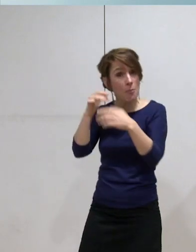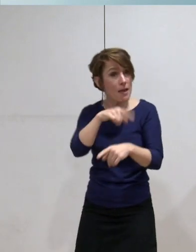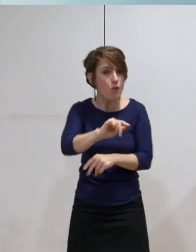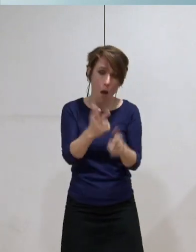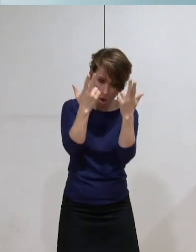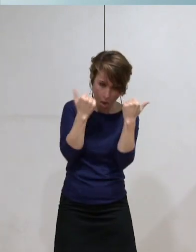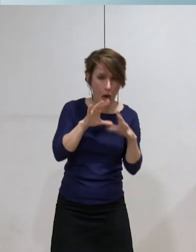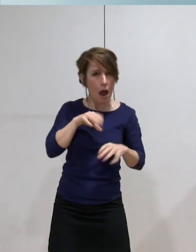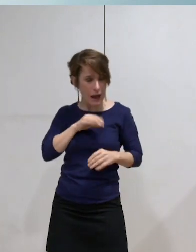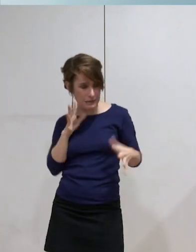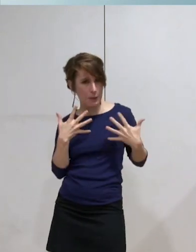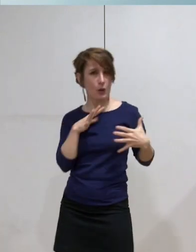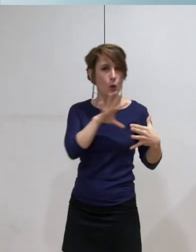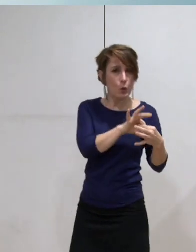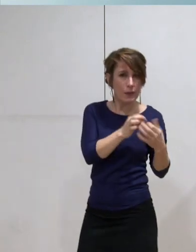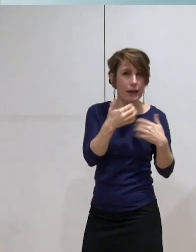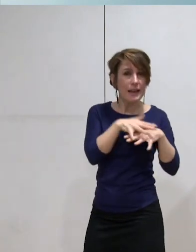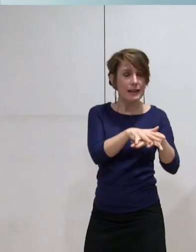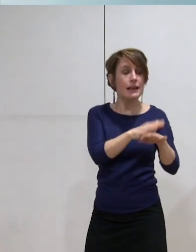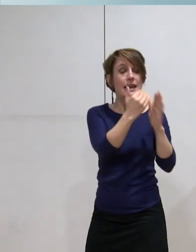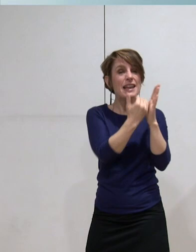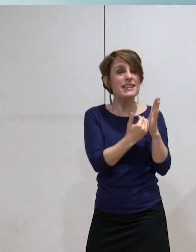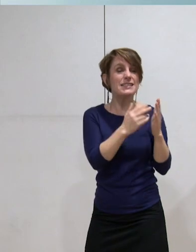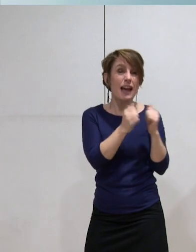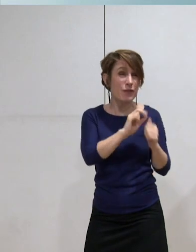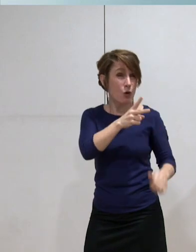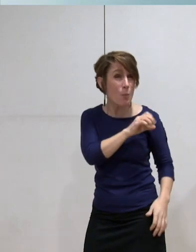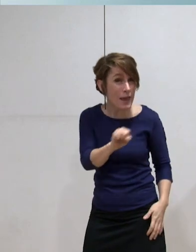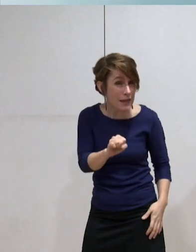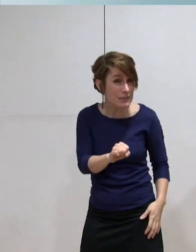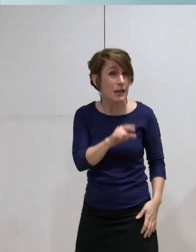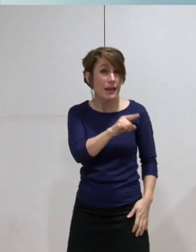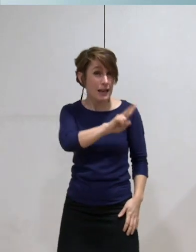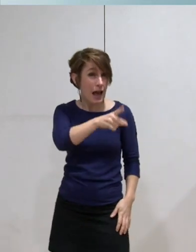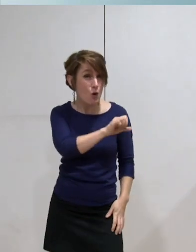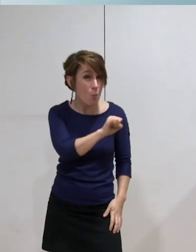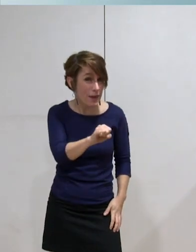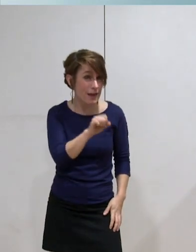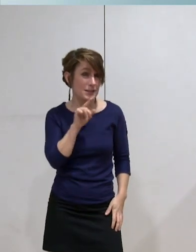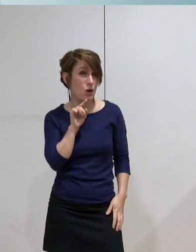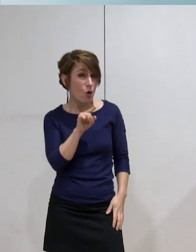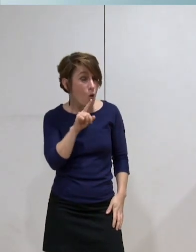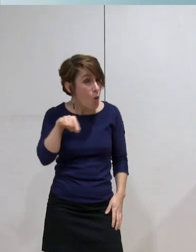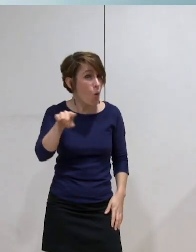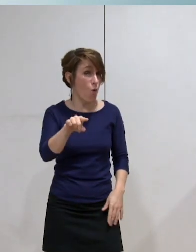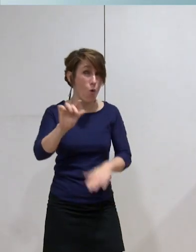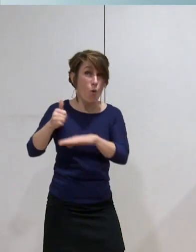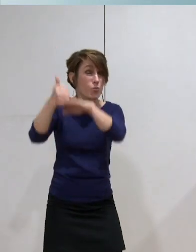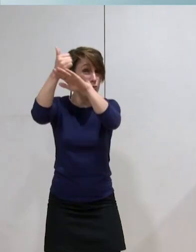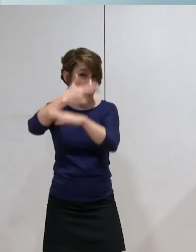accepté de fusionner vos listes avec celle du PS qui a pris et je vous cite encore des décisions